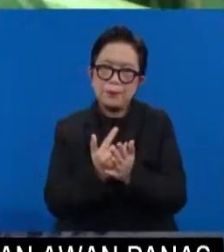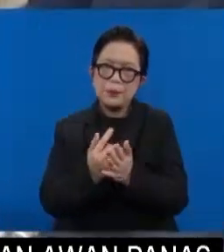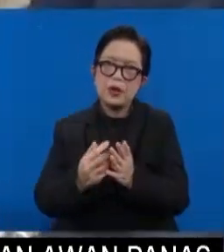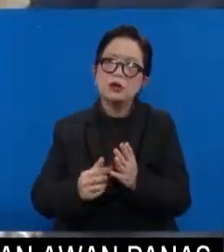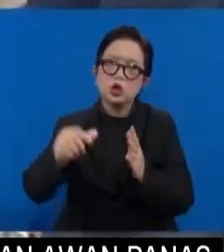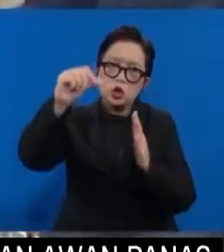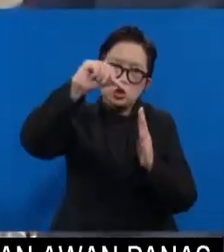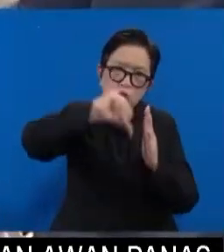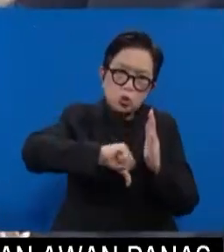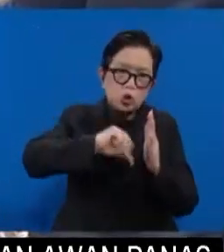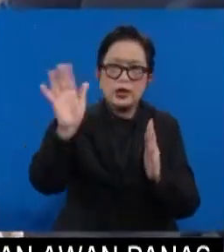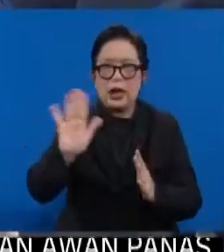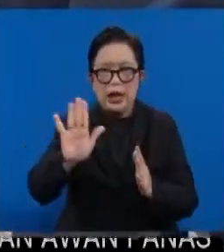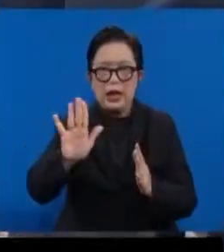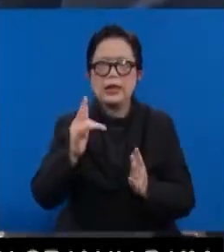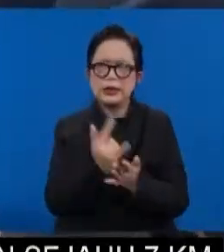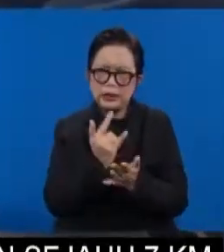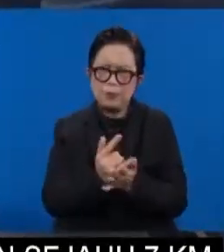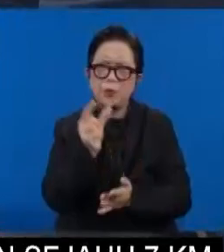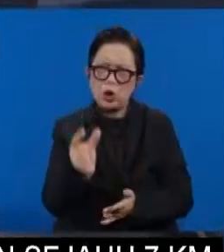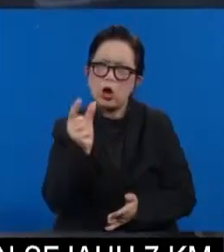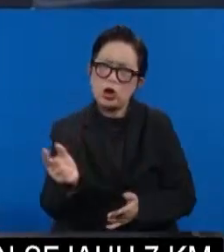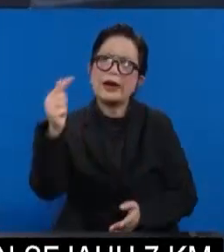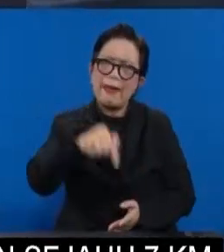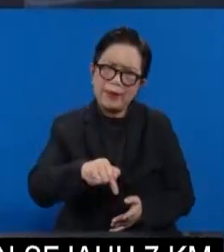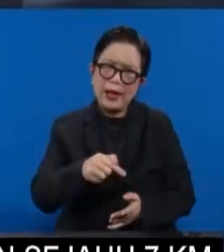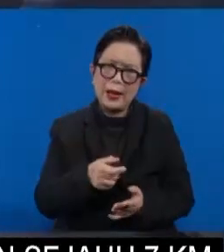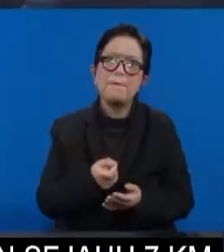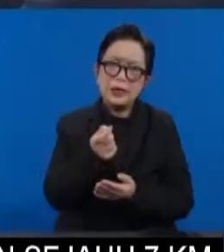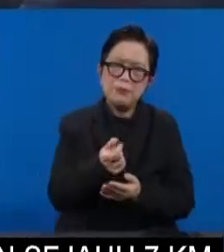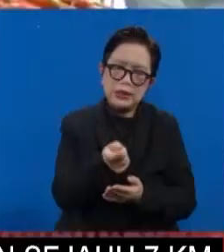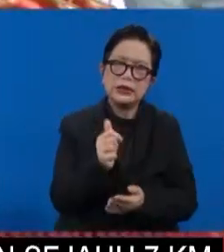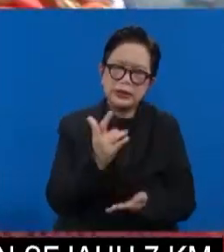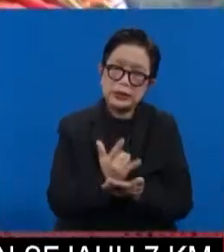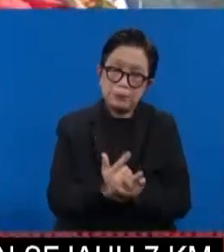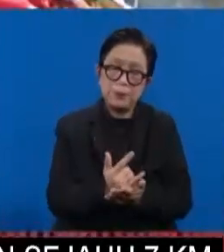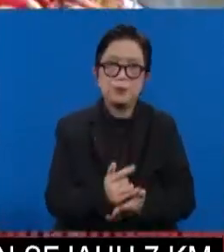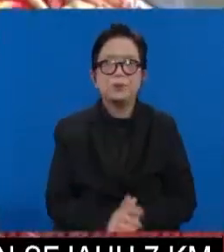yang berarti. Tim Liputan, CNN Indonesia.